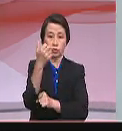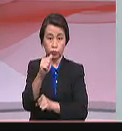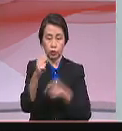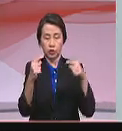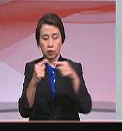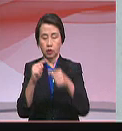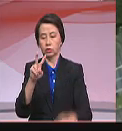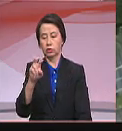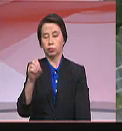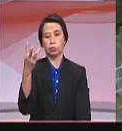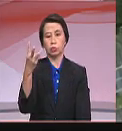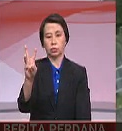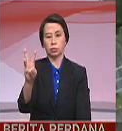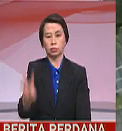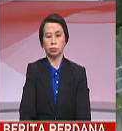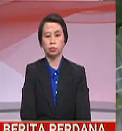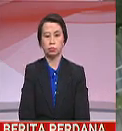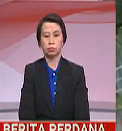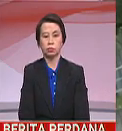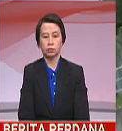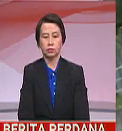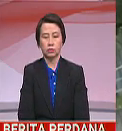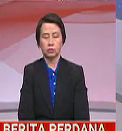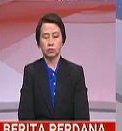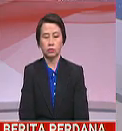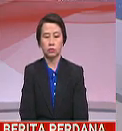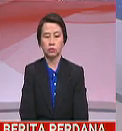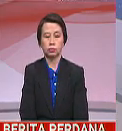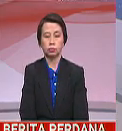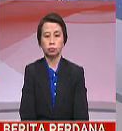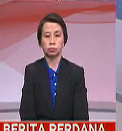2016. Tiga sekeluarga